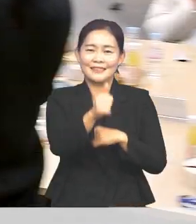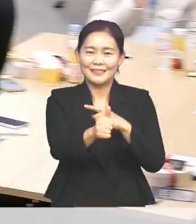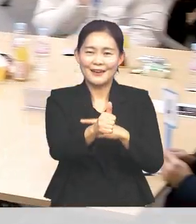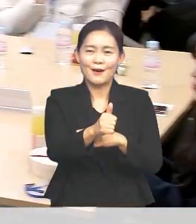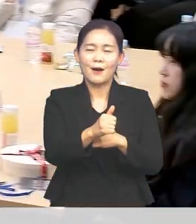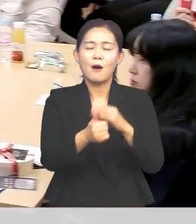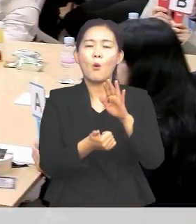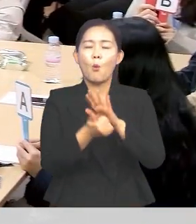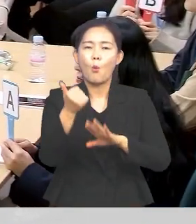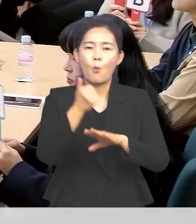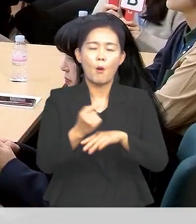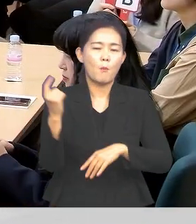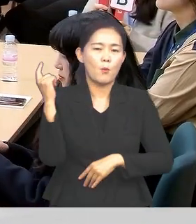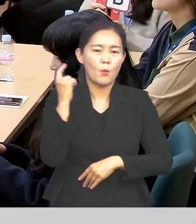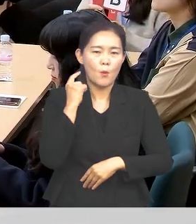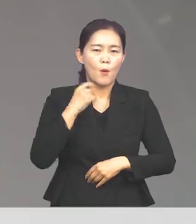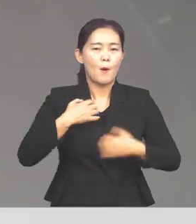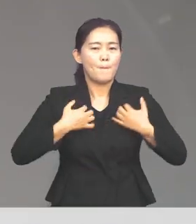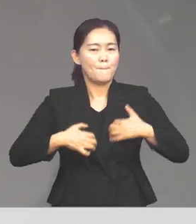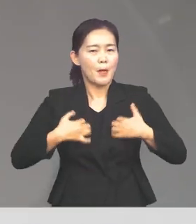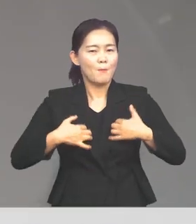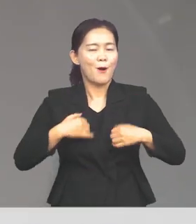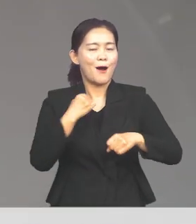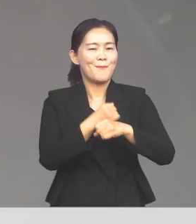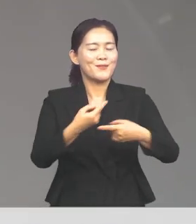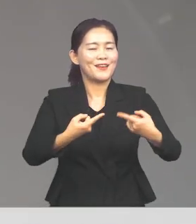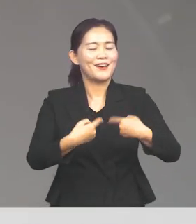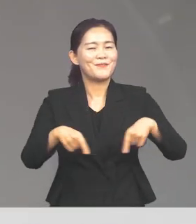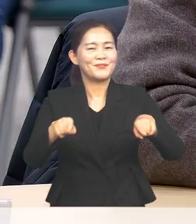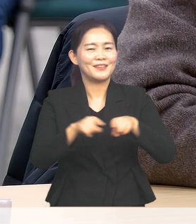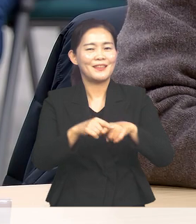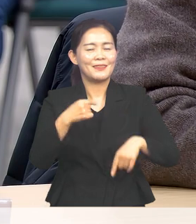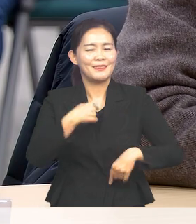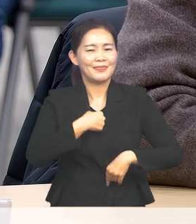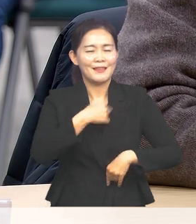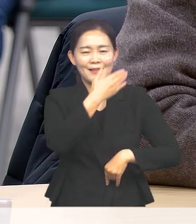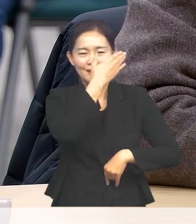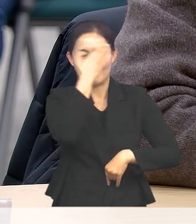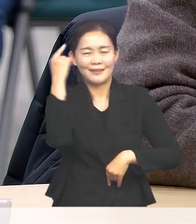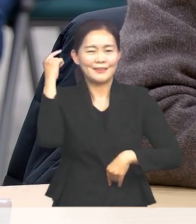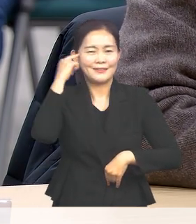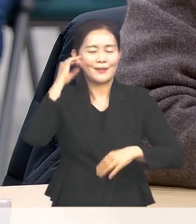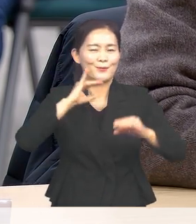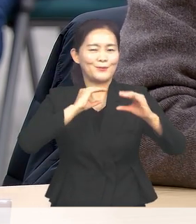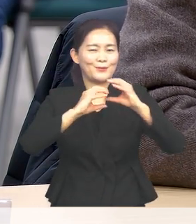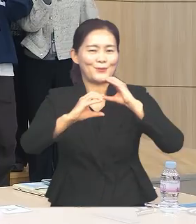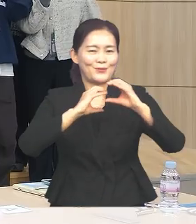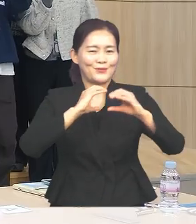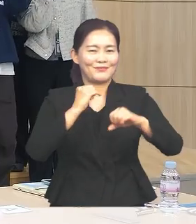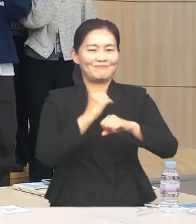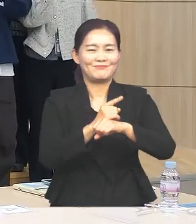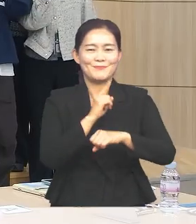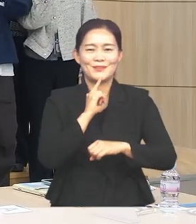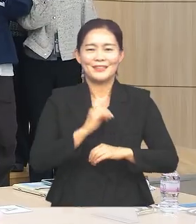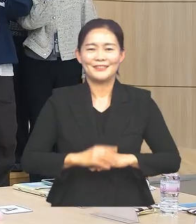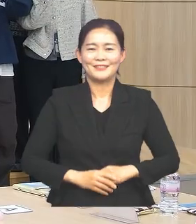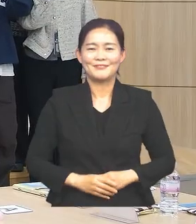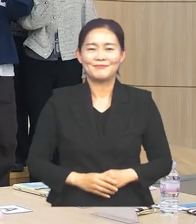성과 발표를 듣고 청년들과 세대 공감 밸런스 게임을 하는 등 청년들과 본인의 생각을 공유하며